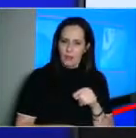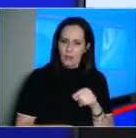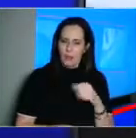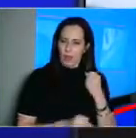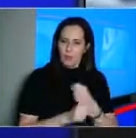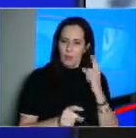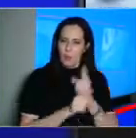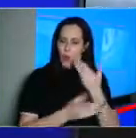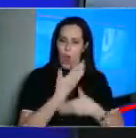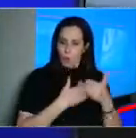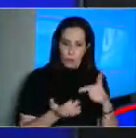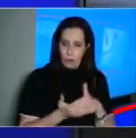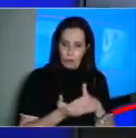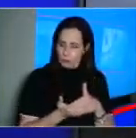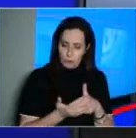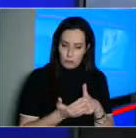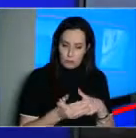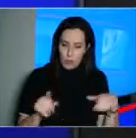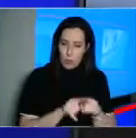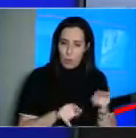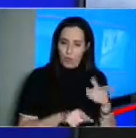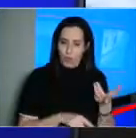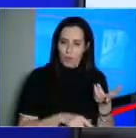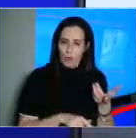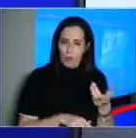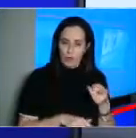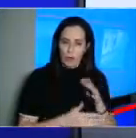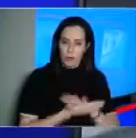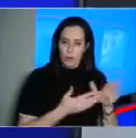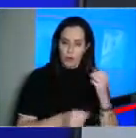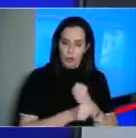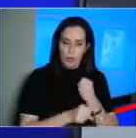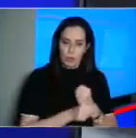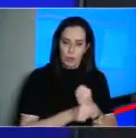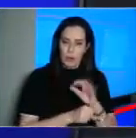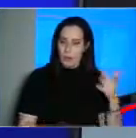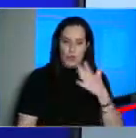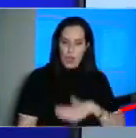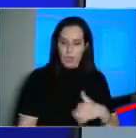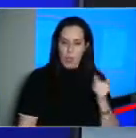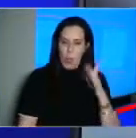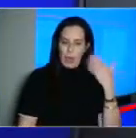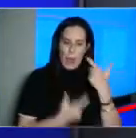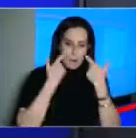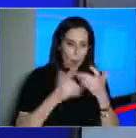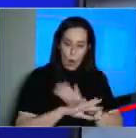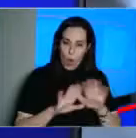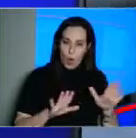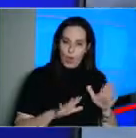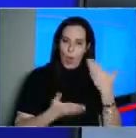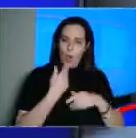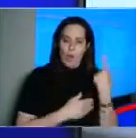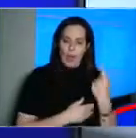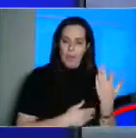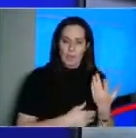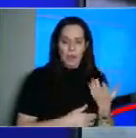התנהלה מול העולים, כמו שהיא פשוט עשתה מה שהיא רצתה. לא היה פיקוח, לא היה... העולים